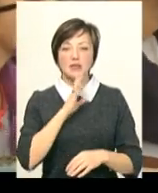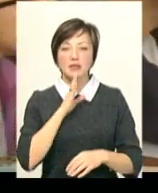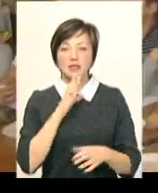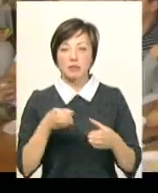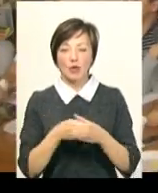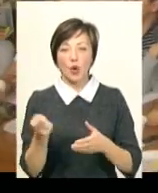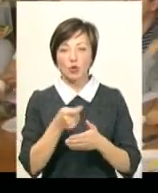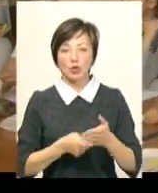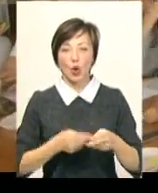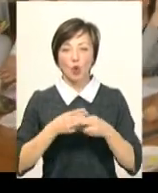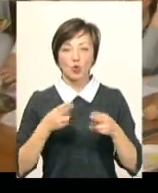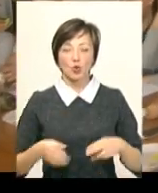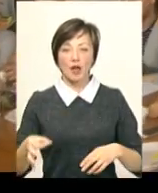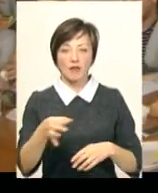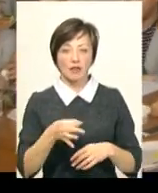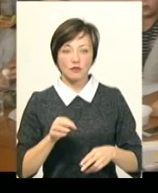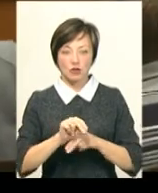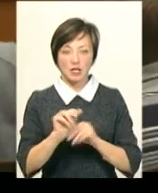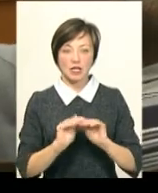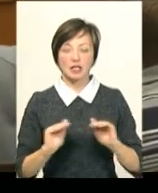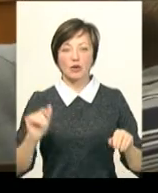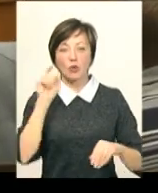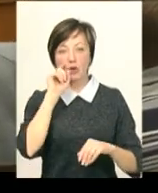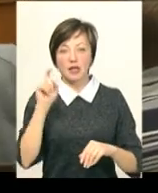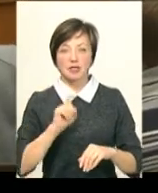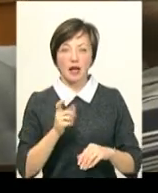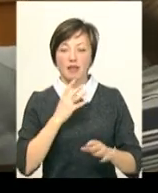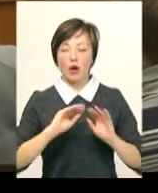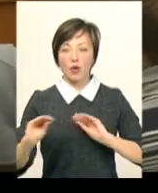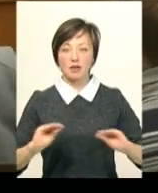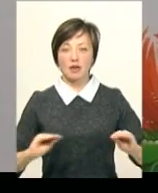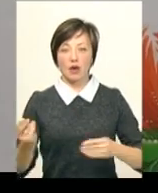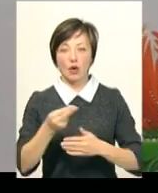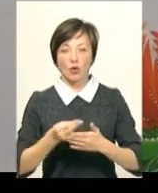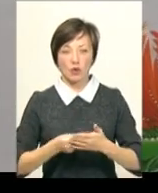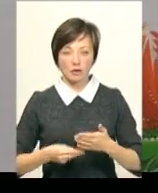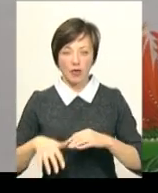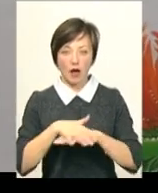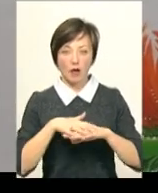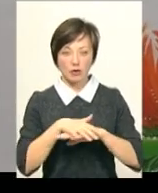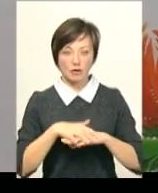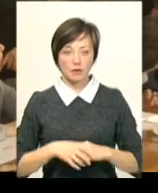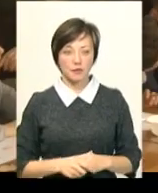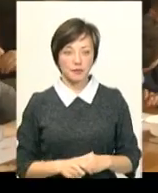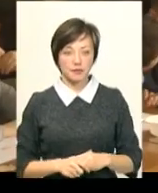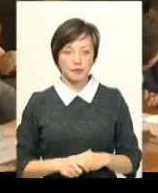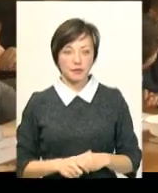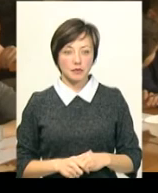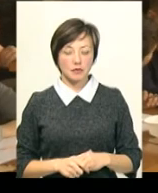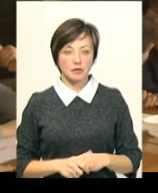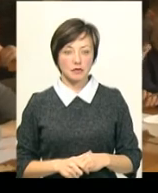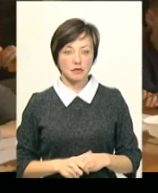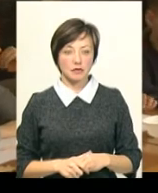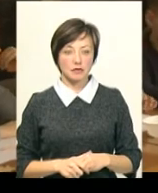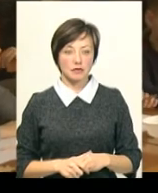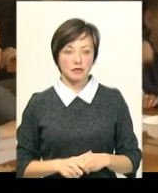спілки художників Дунаєвеччини, котрі вчили дітей українського декоративно-орнаментального народного малярства. Це лінія у